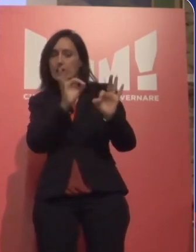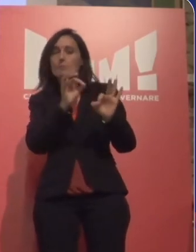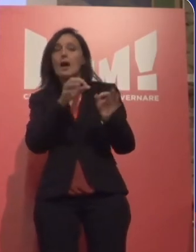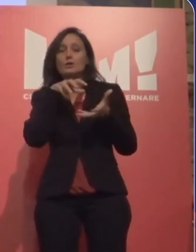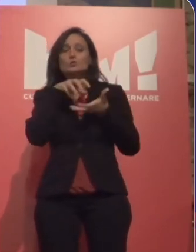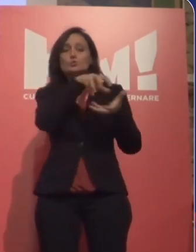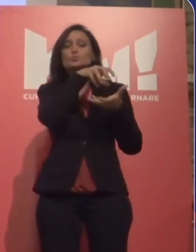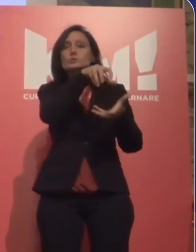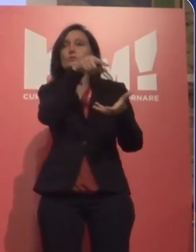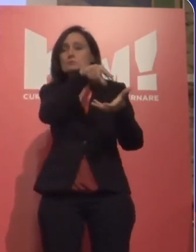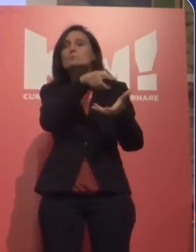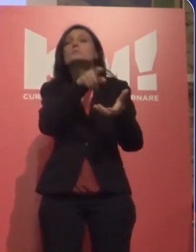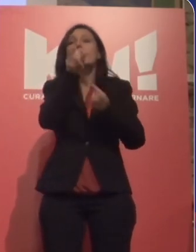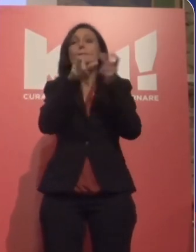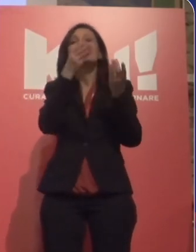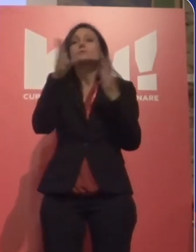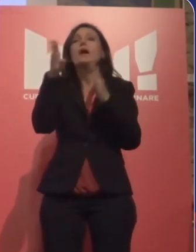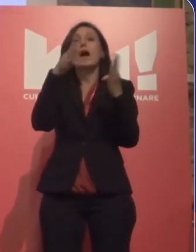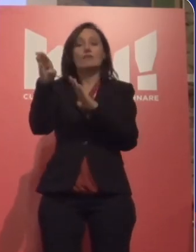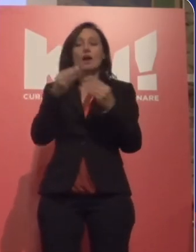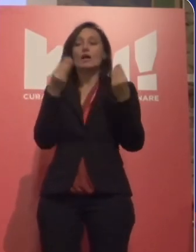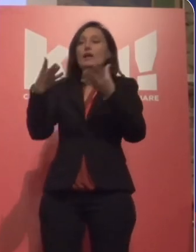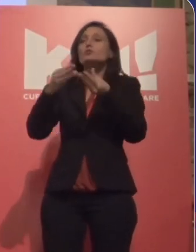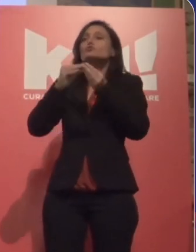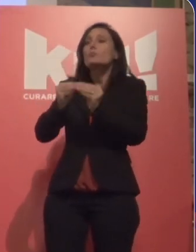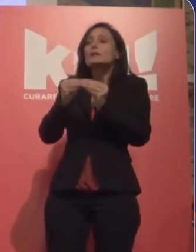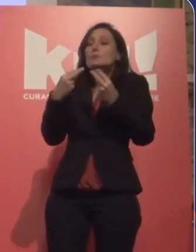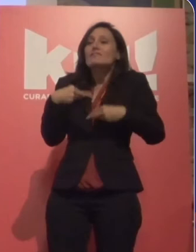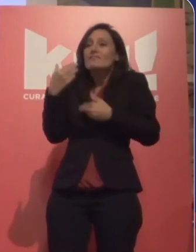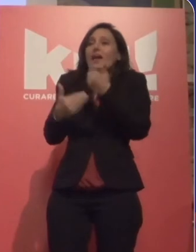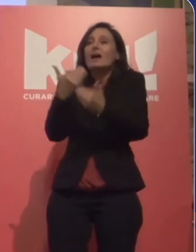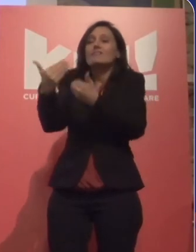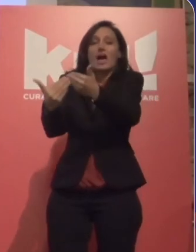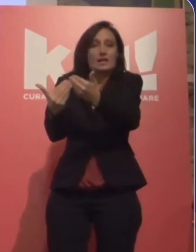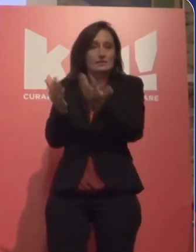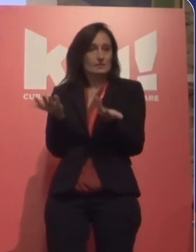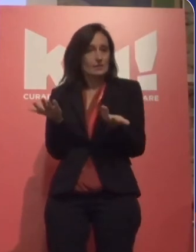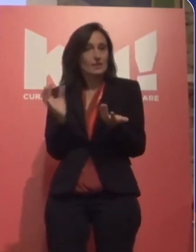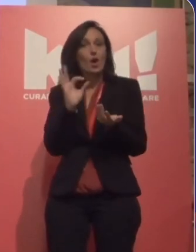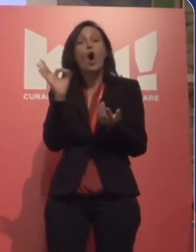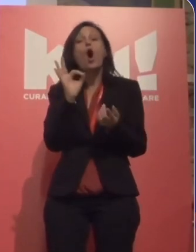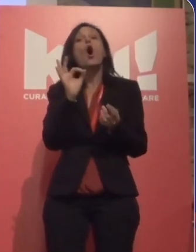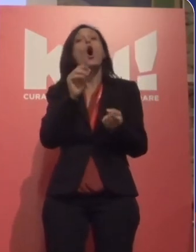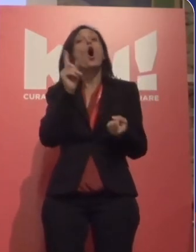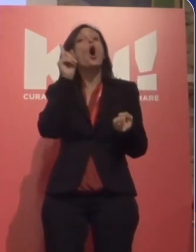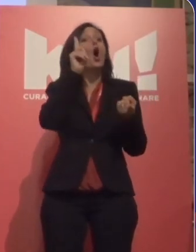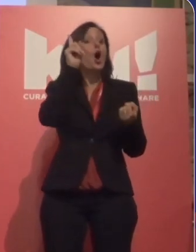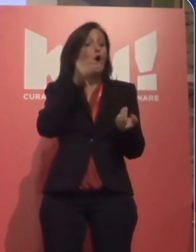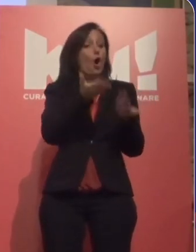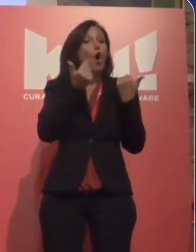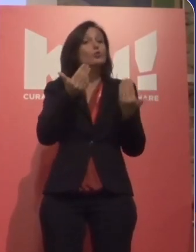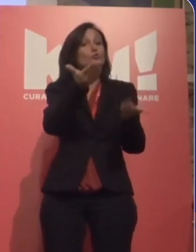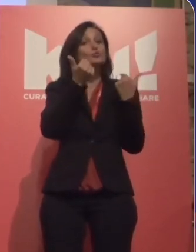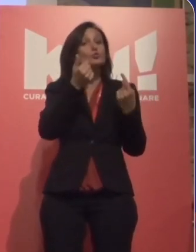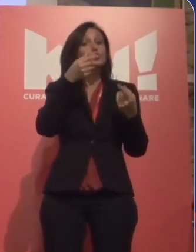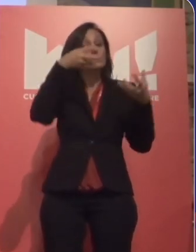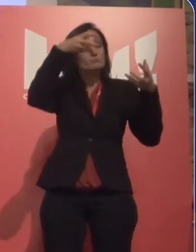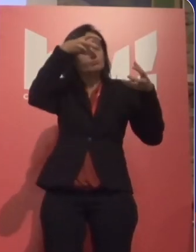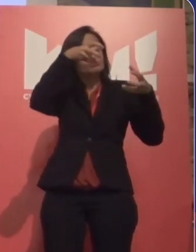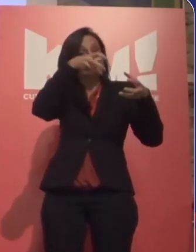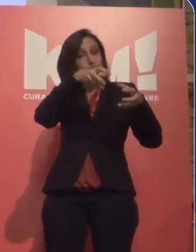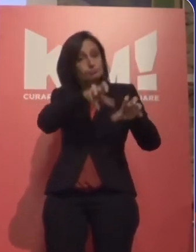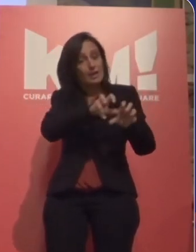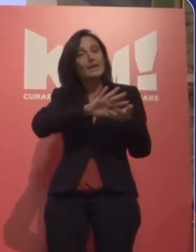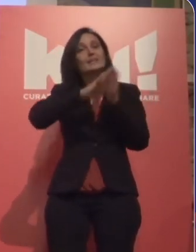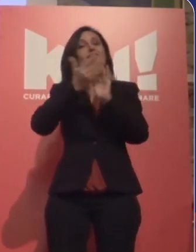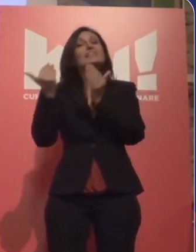per avere dell'ossigeno per andare avanti o che il calo dei consumi ha prodotto un risparmio netto di 5 di 51,6 miliardi di